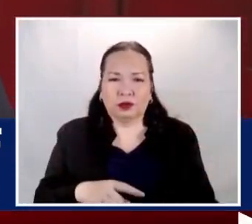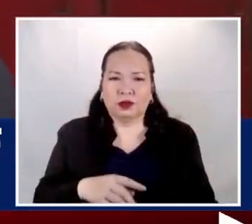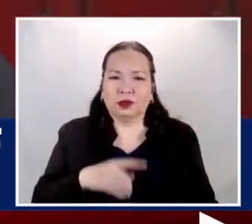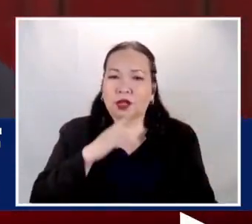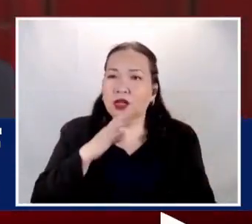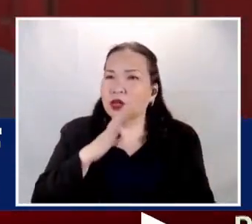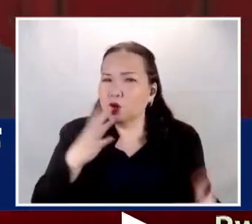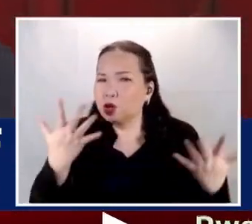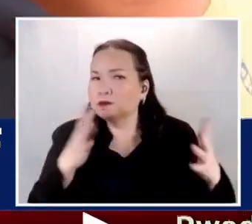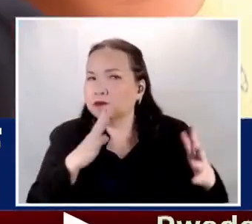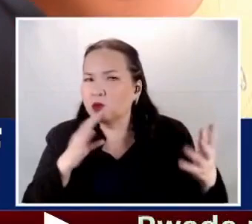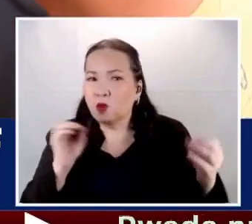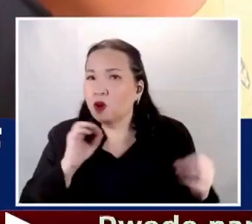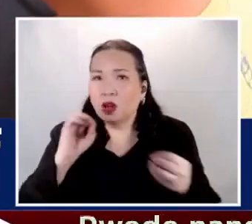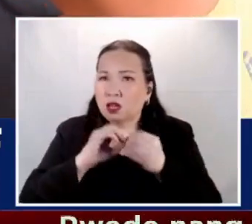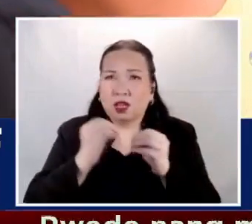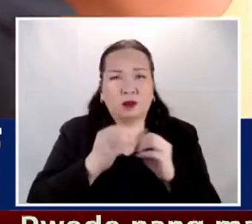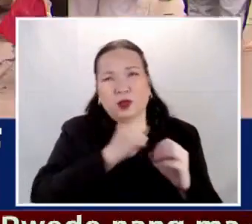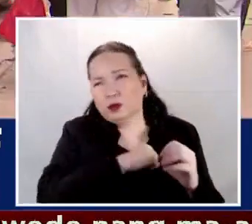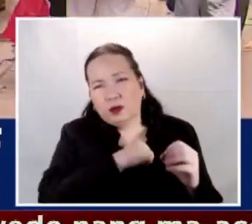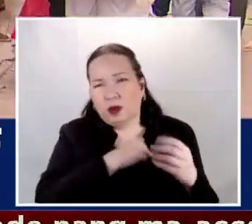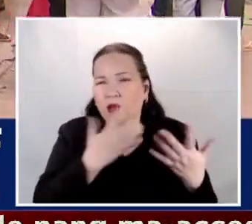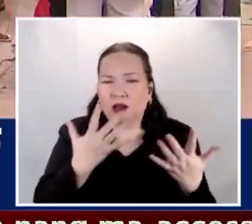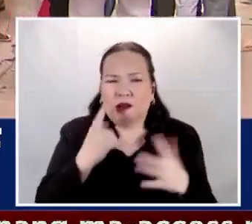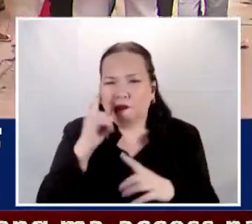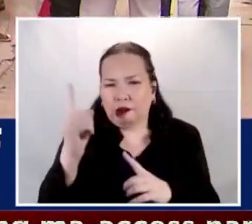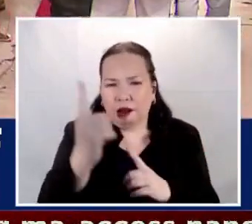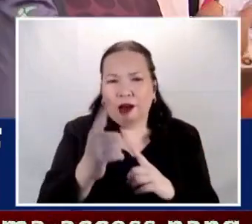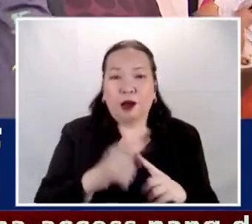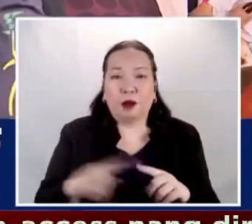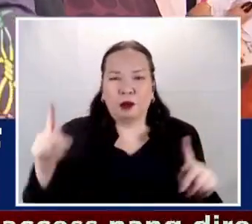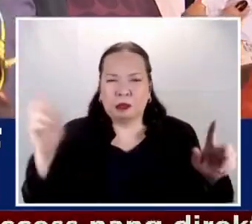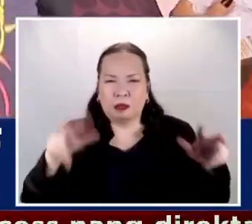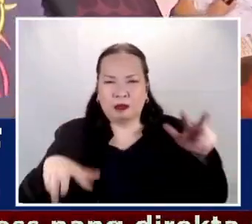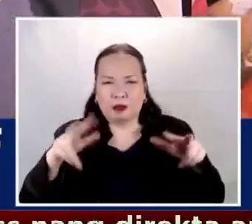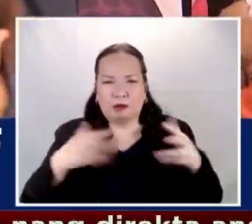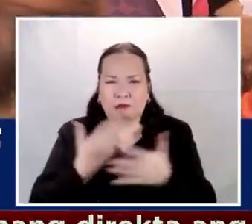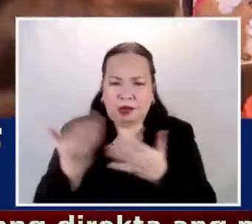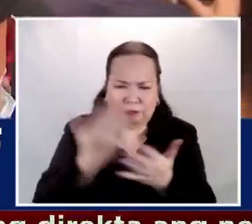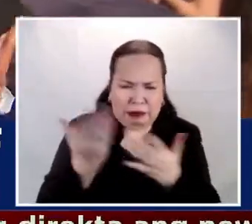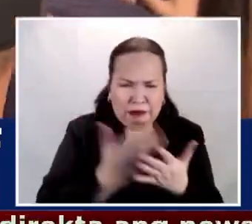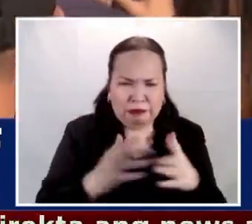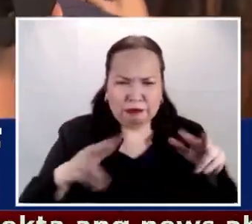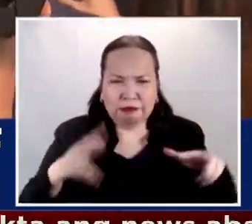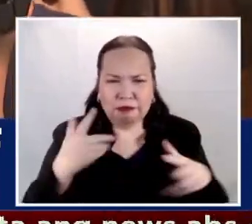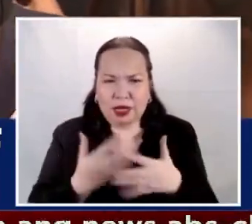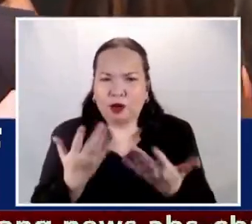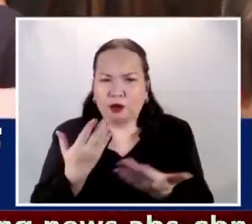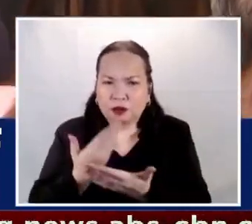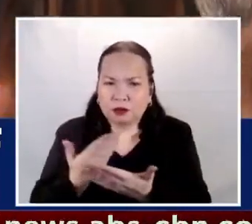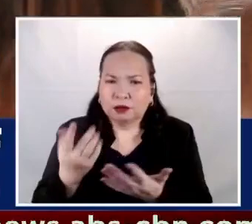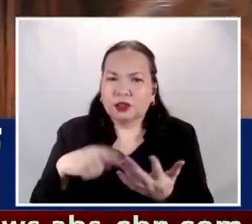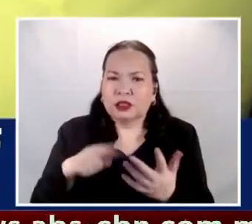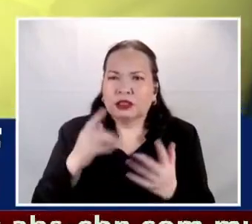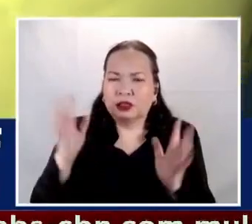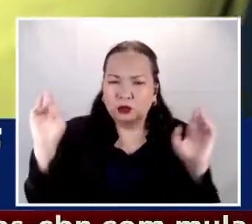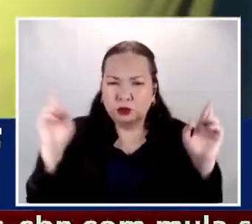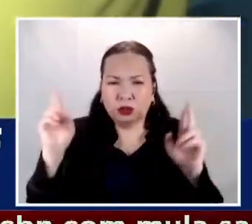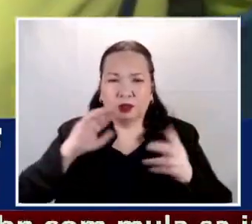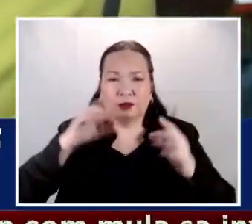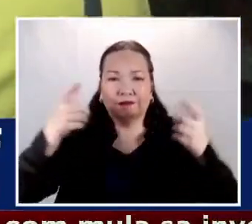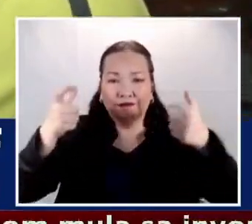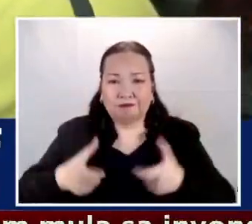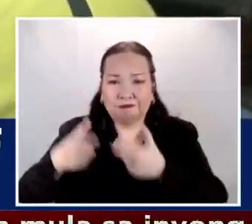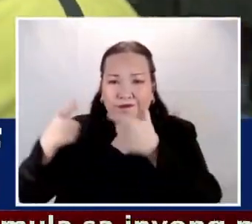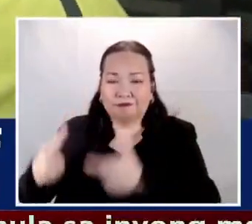po. Tigisa lang po. Nagkumahog ang publiko sa pagbili ng mga kailangan para sa napipintong lockdown.